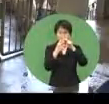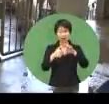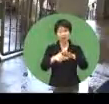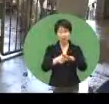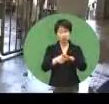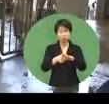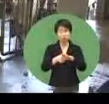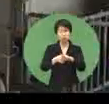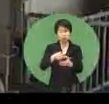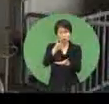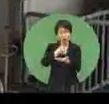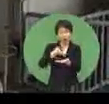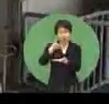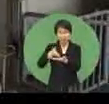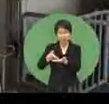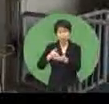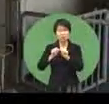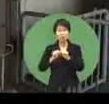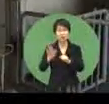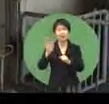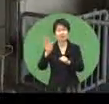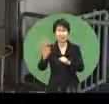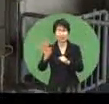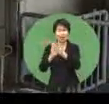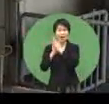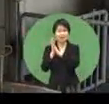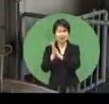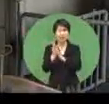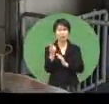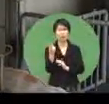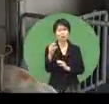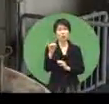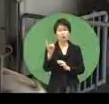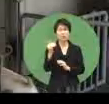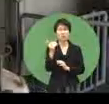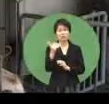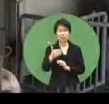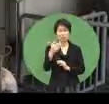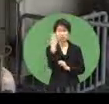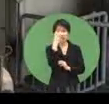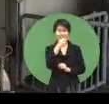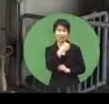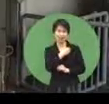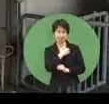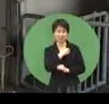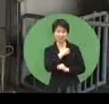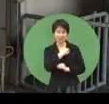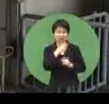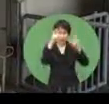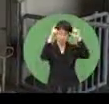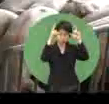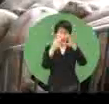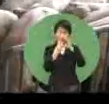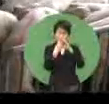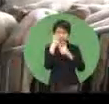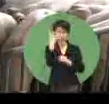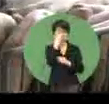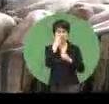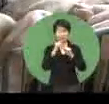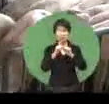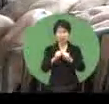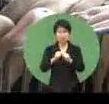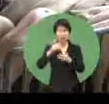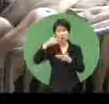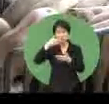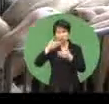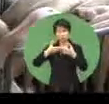を行っていて、県の屠畜検査員がすべての牛と豚の屠畜検査を行うなど、食の安